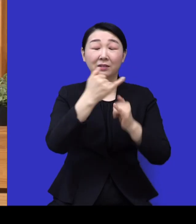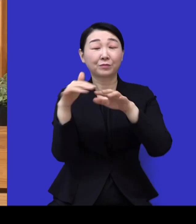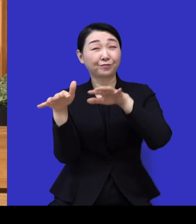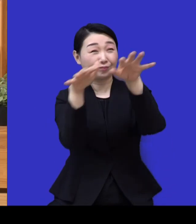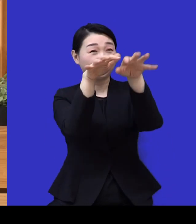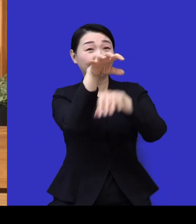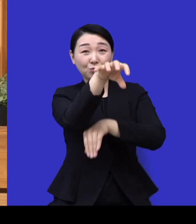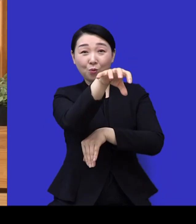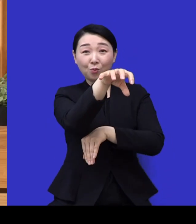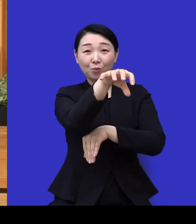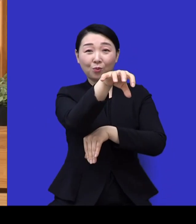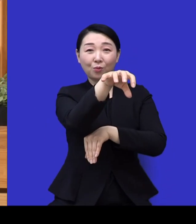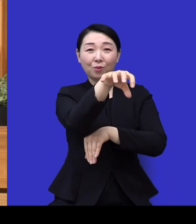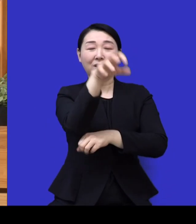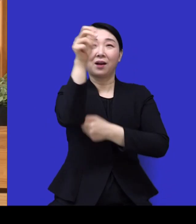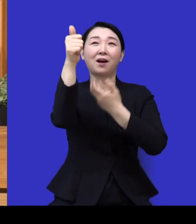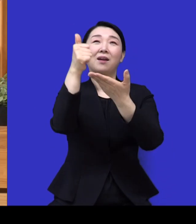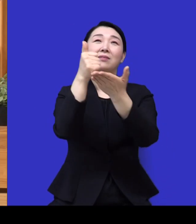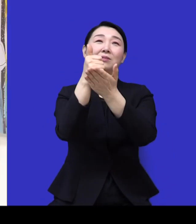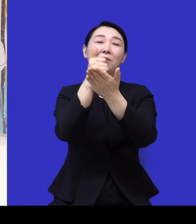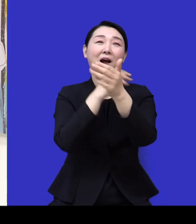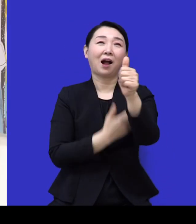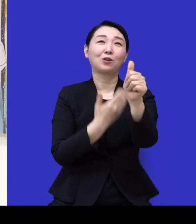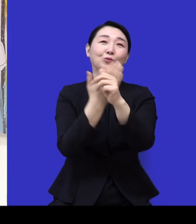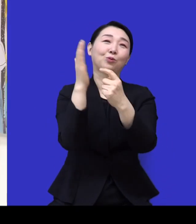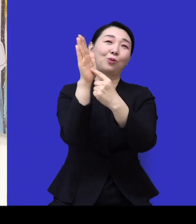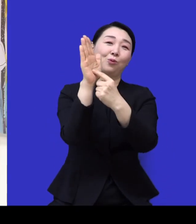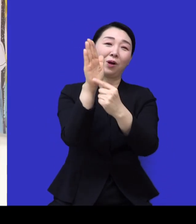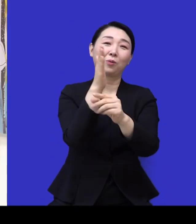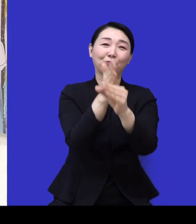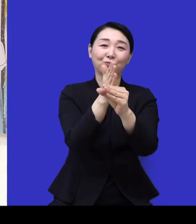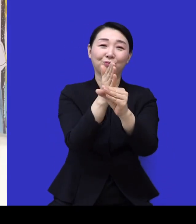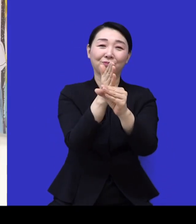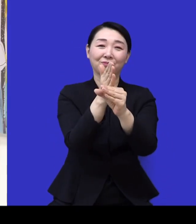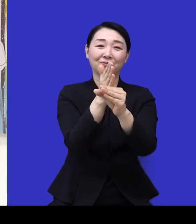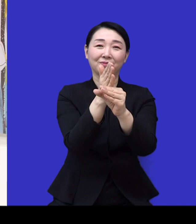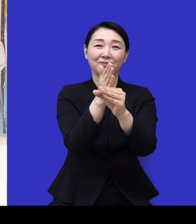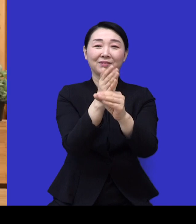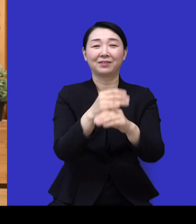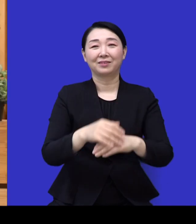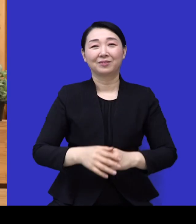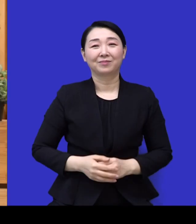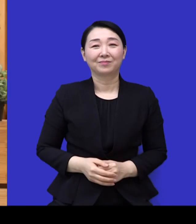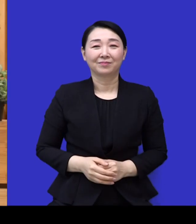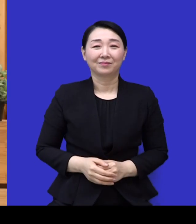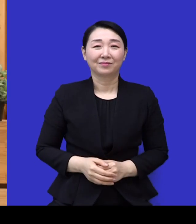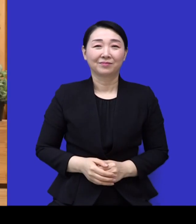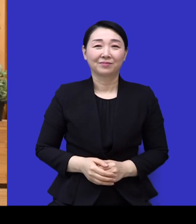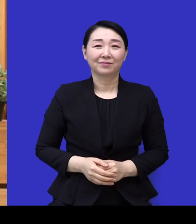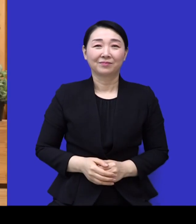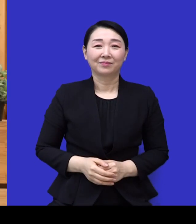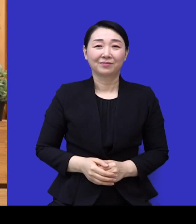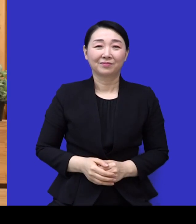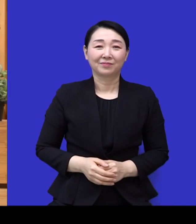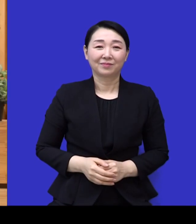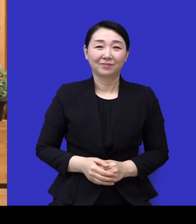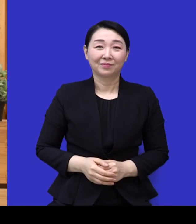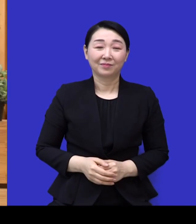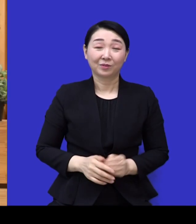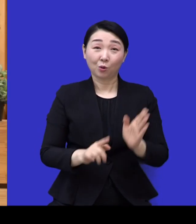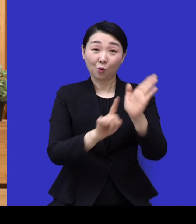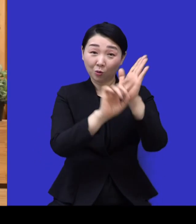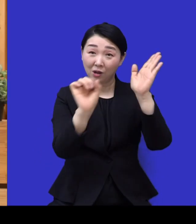있는 그 자리에 하나님을 알리고 계시네요. 예수님을 드러내는. 네. 와 어떻게 그래도 어떤 계기가